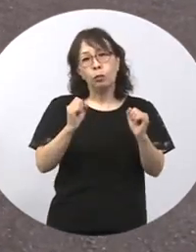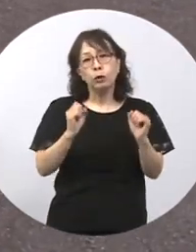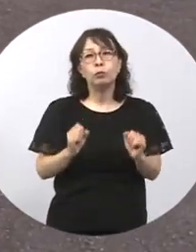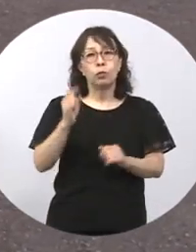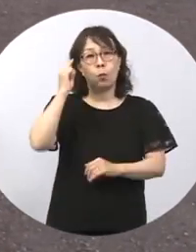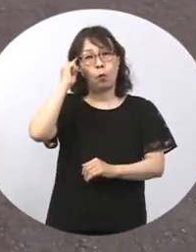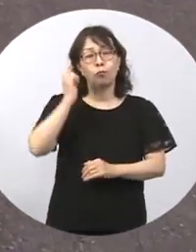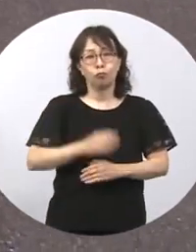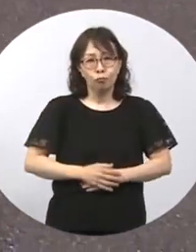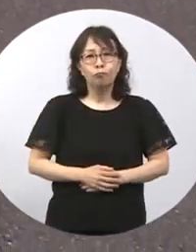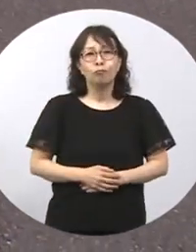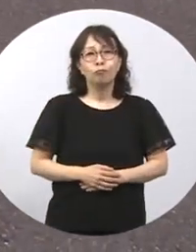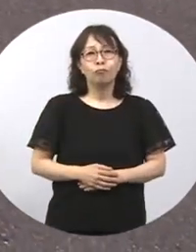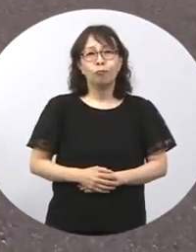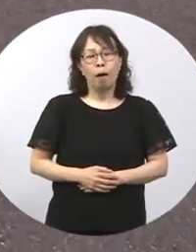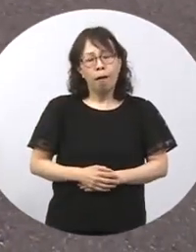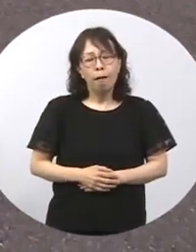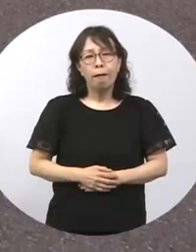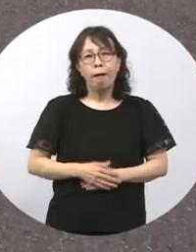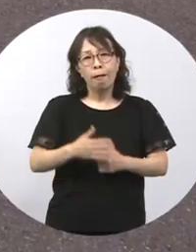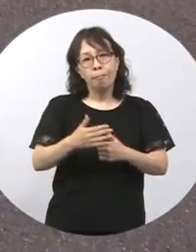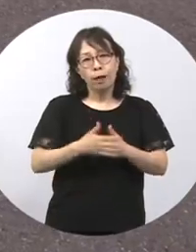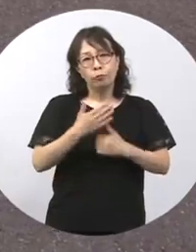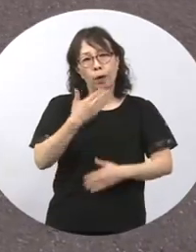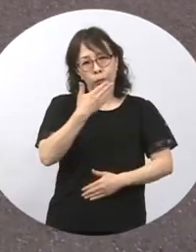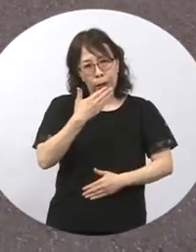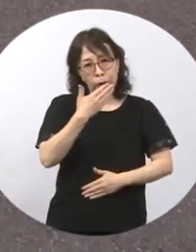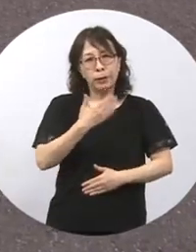ね。これは助かるな。